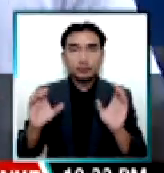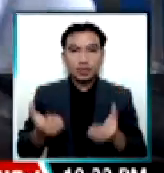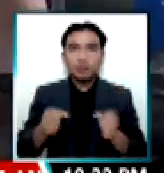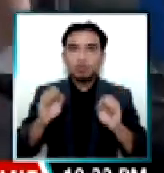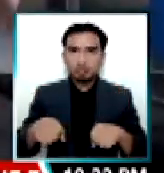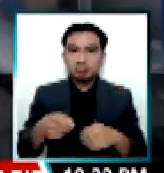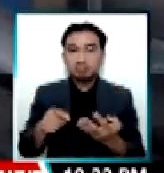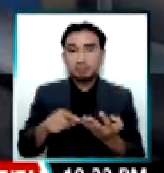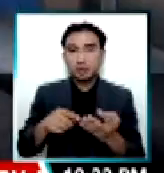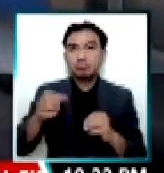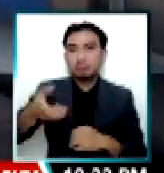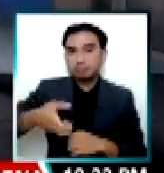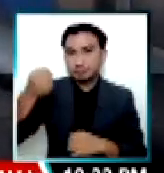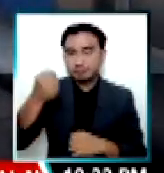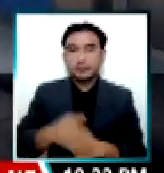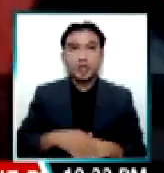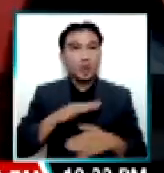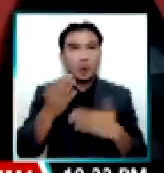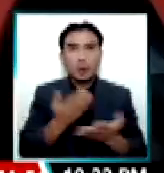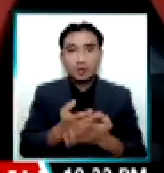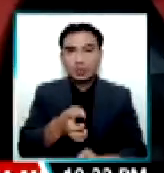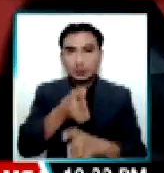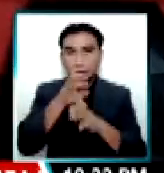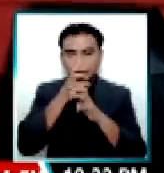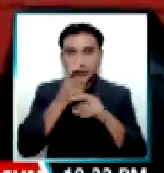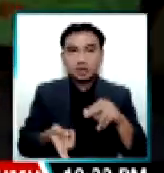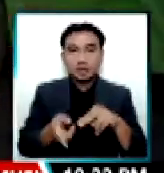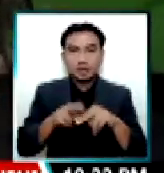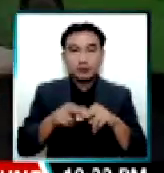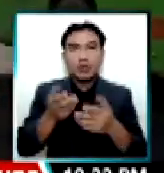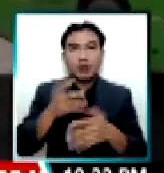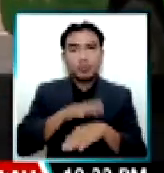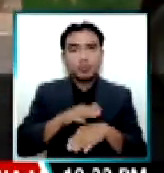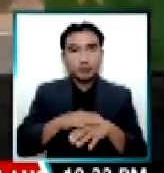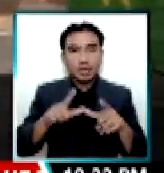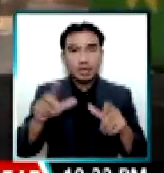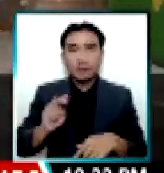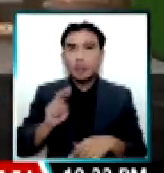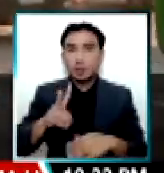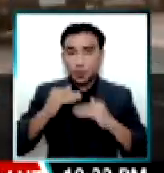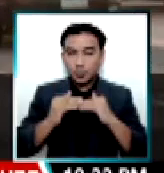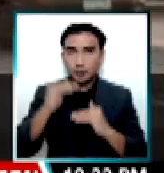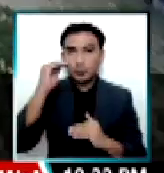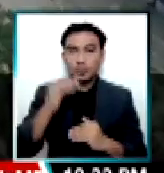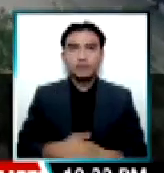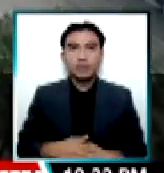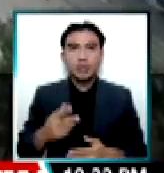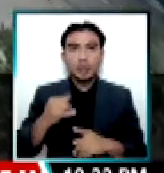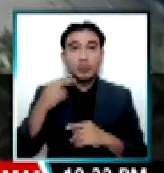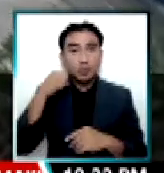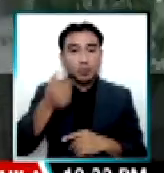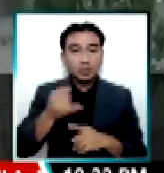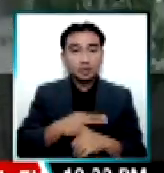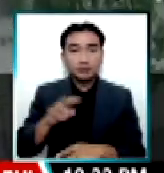ipagpaliban. Lahat ng paghihigpit, katumbas sa pagtataas ng Alert Level 2 o higit pa. Hanggang bukas, June 15 ang alert level sa Metro Manila at iba pang